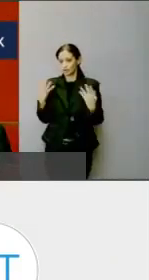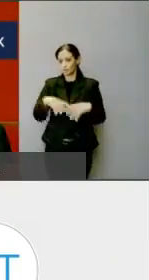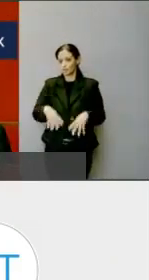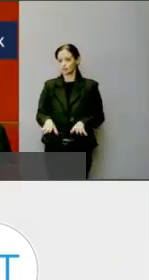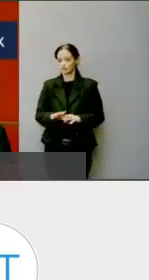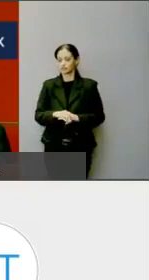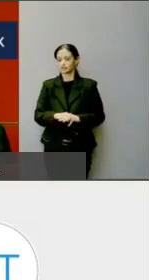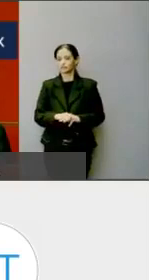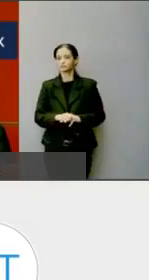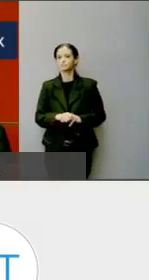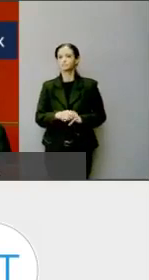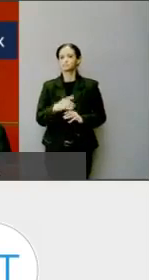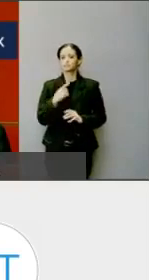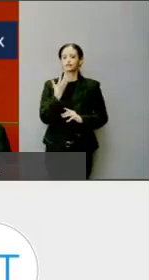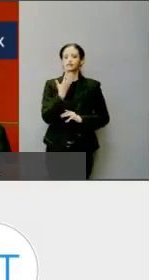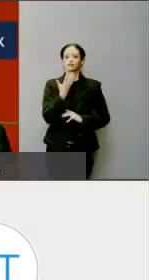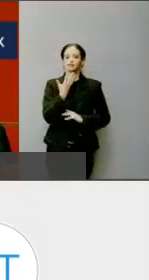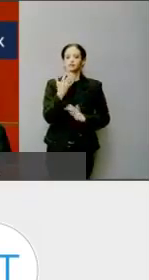56